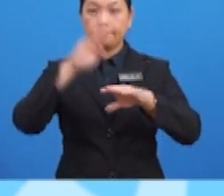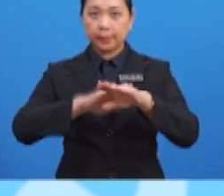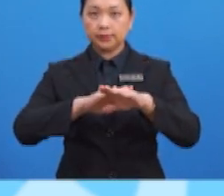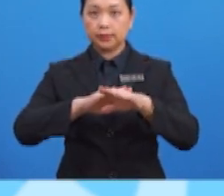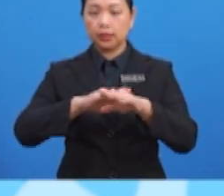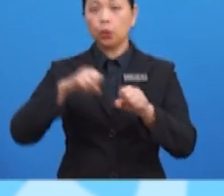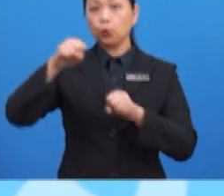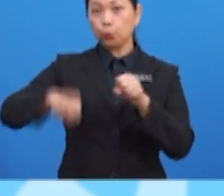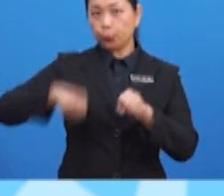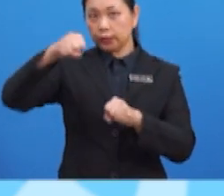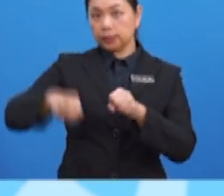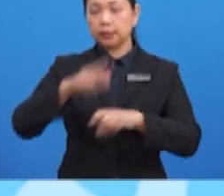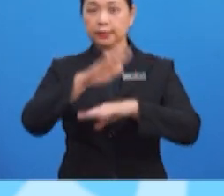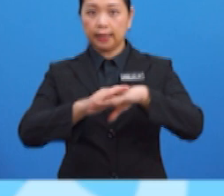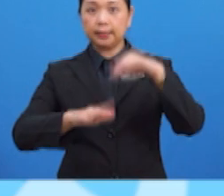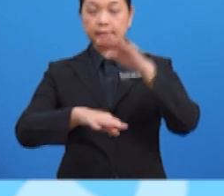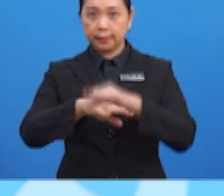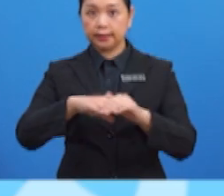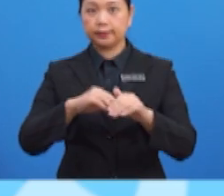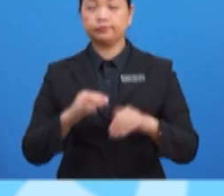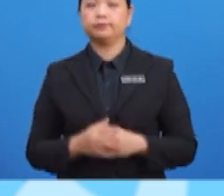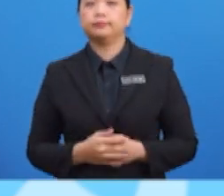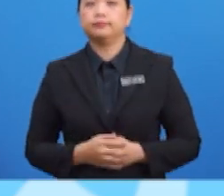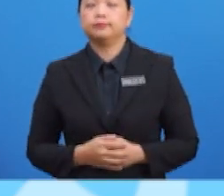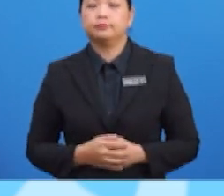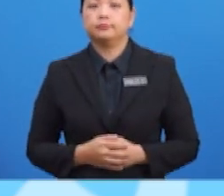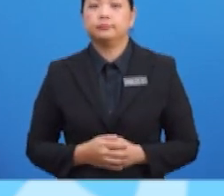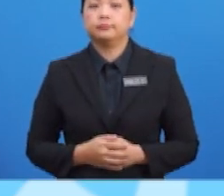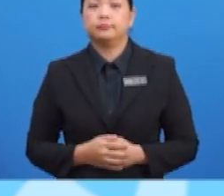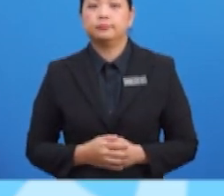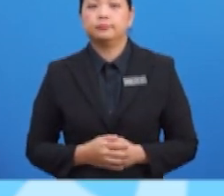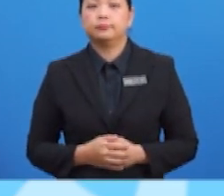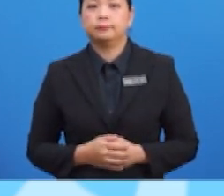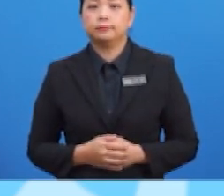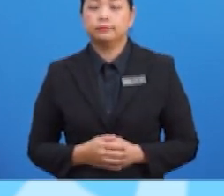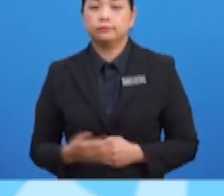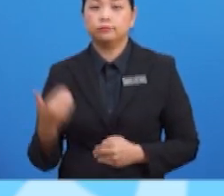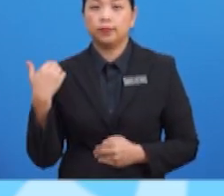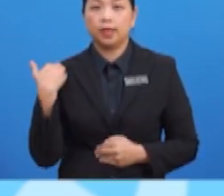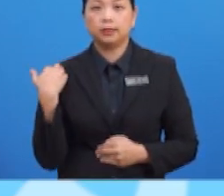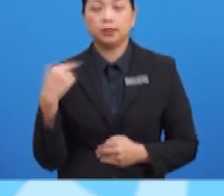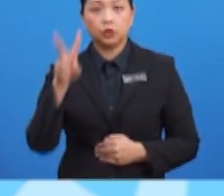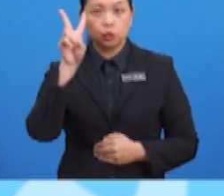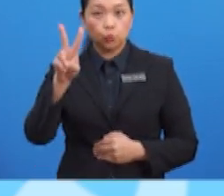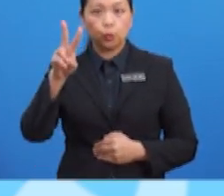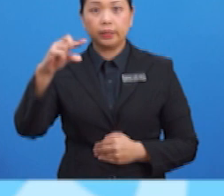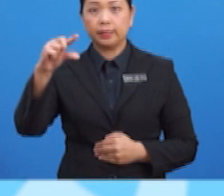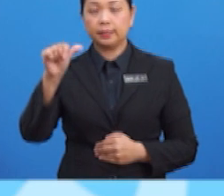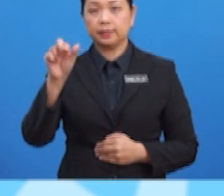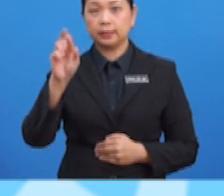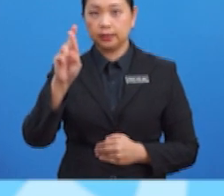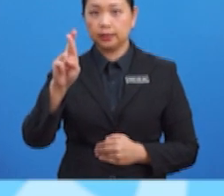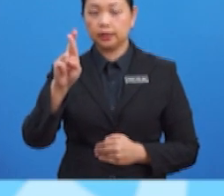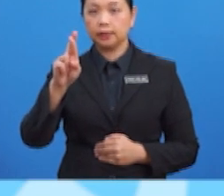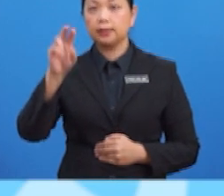Gerudi tangan ini menggunakan sistem gear yang terdiri daripada 2 gear serong